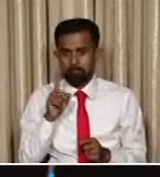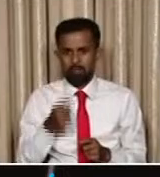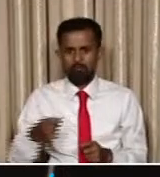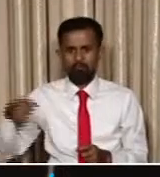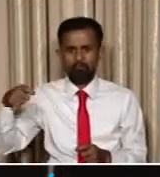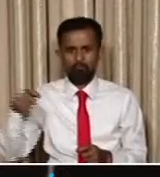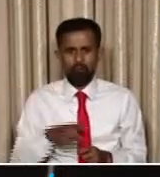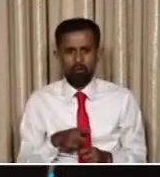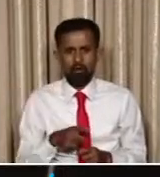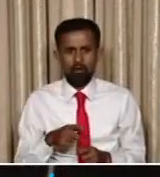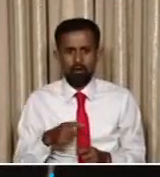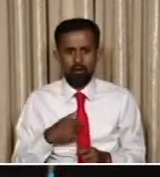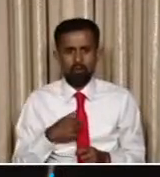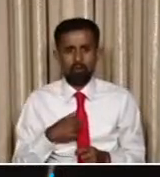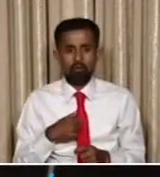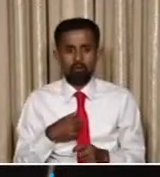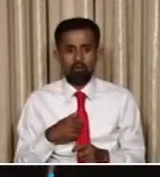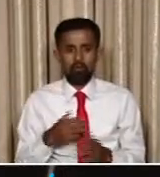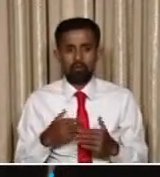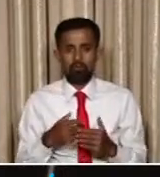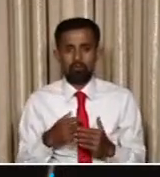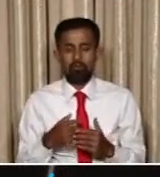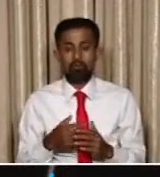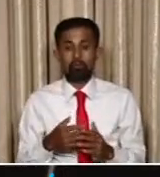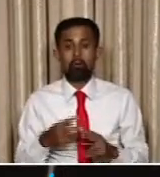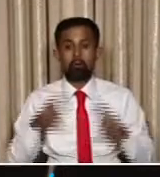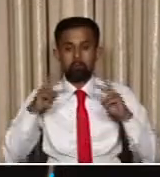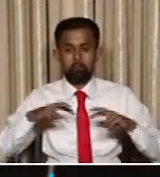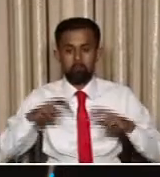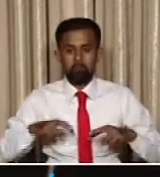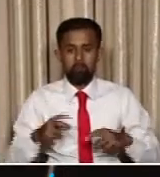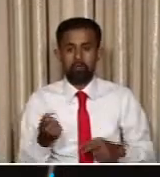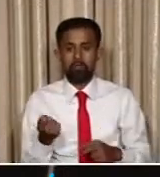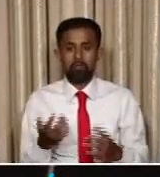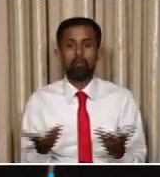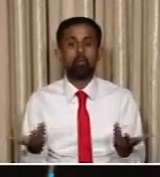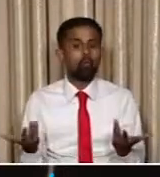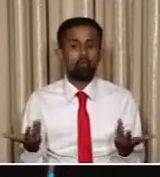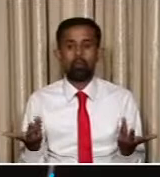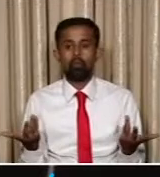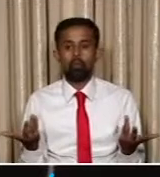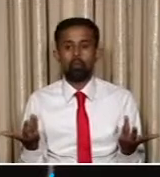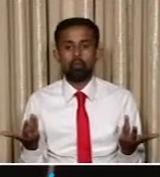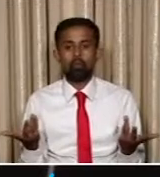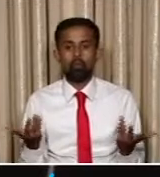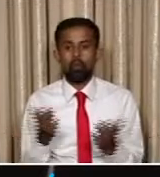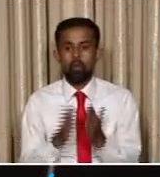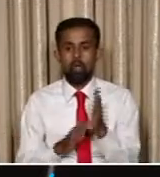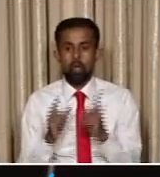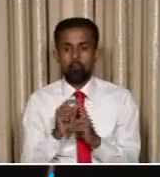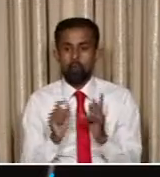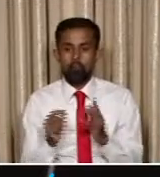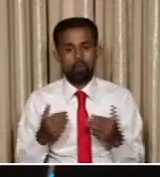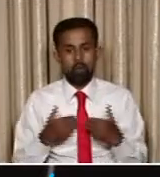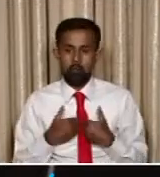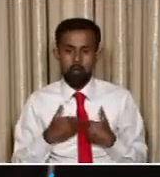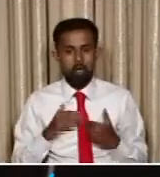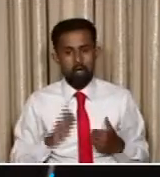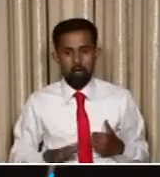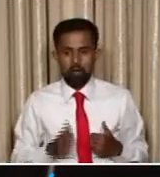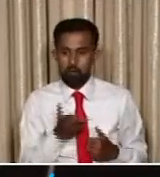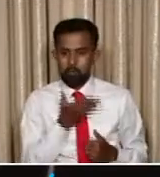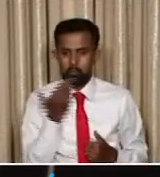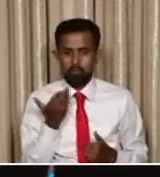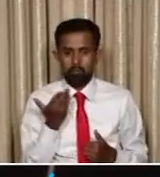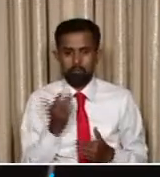කරලා අපිට අදටත් තාම ඉන්ක්වයරි එකක් යනවා මොකද්ද මේ සල්ලි වලට උනේ අමාත්‍යාංශයේ මම ඉන්න පුළුවන් රාජ්‍ය අමාත්‍ය